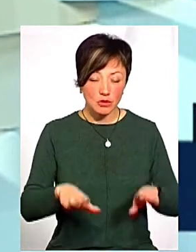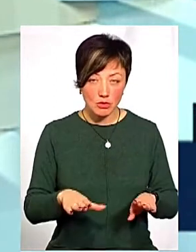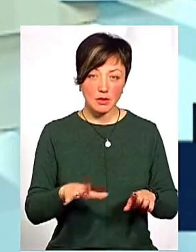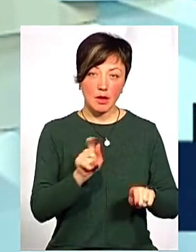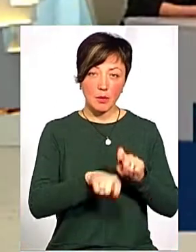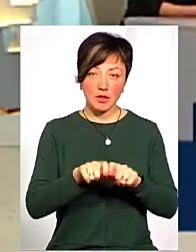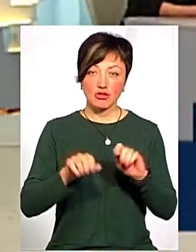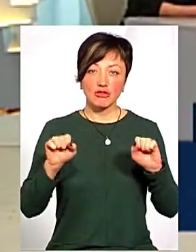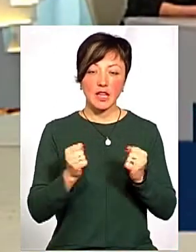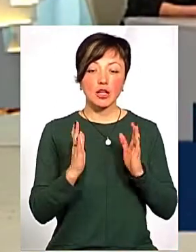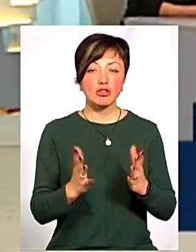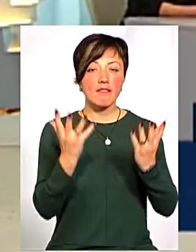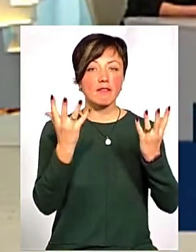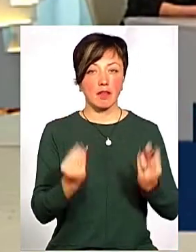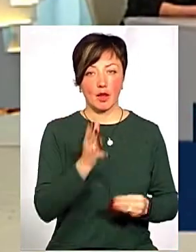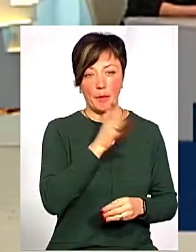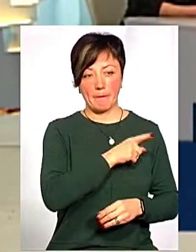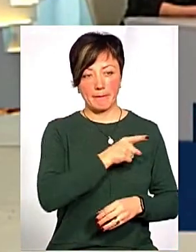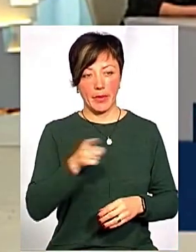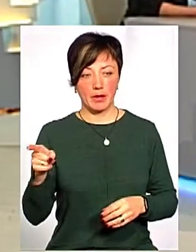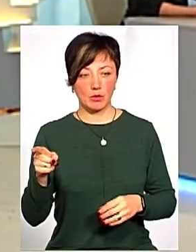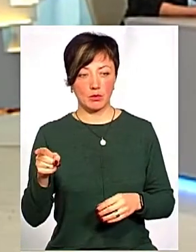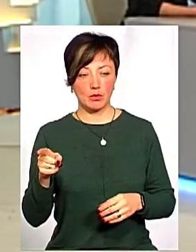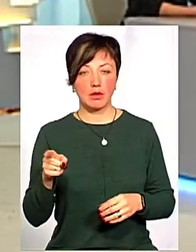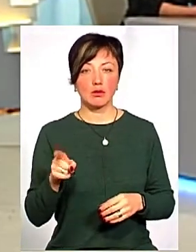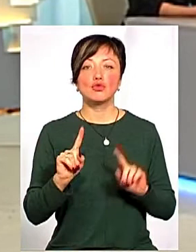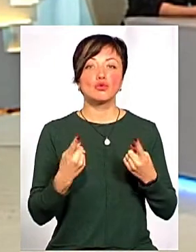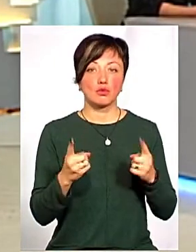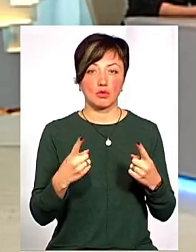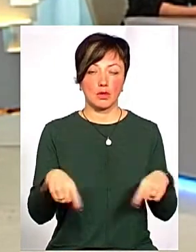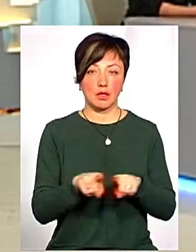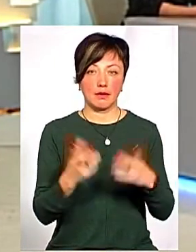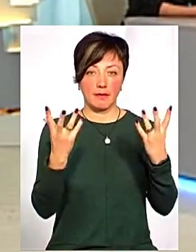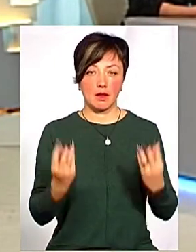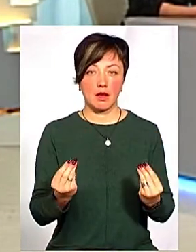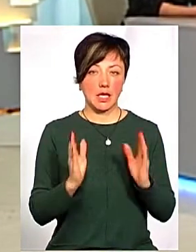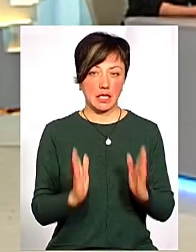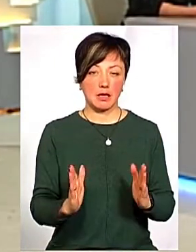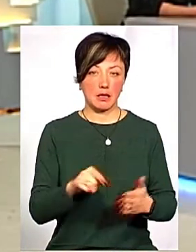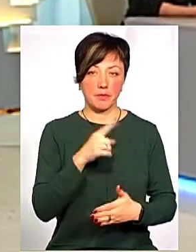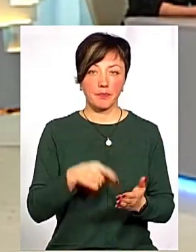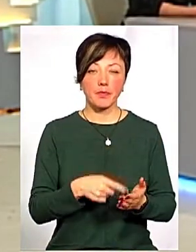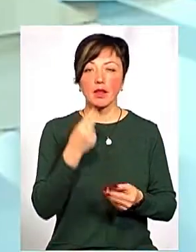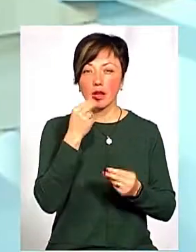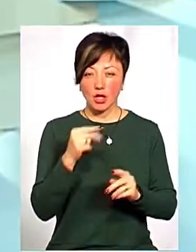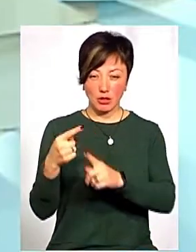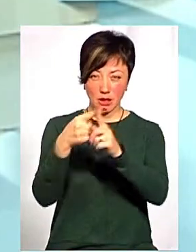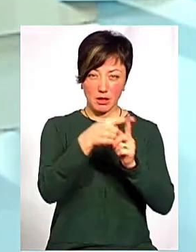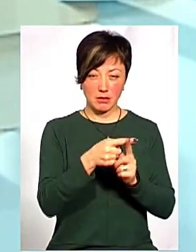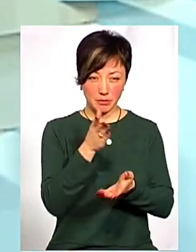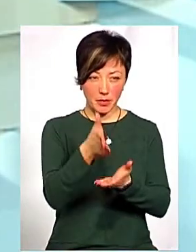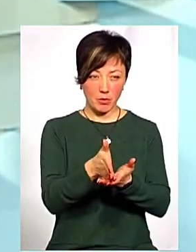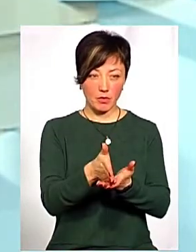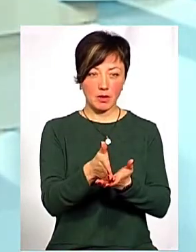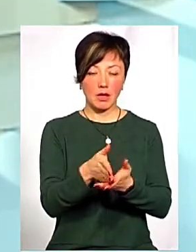вимірювати швидкісний режим лише у денний період часу. А чим це пояснюється, чому саме вдень? Можливо, краще лазер буде